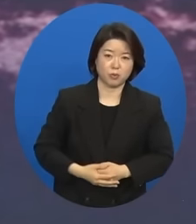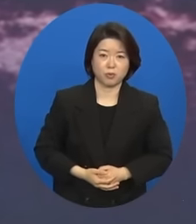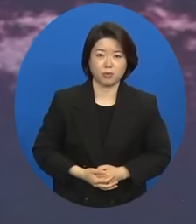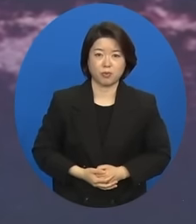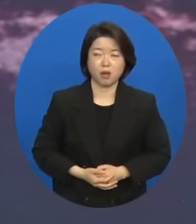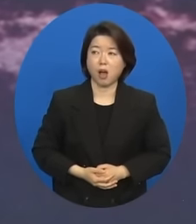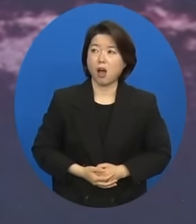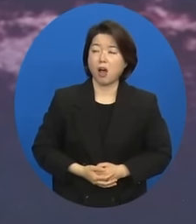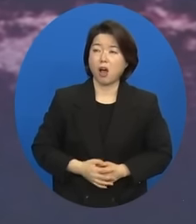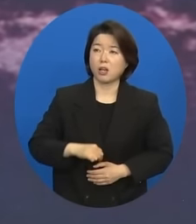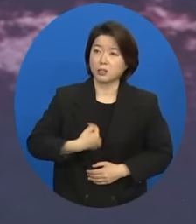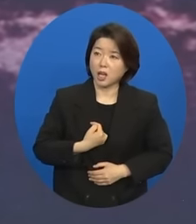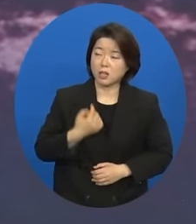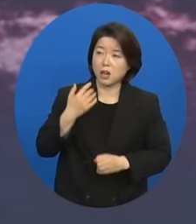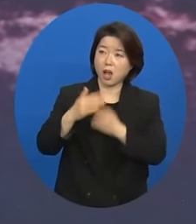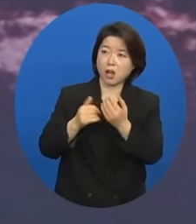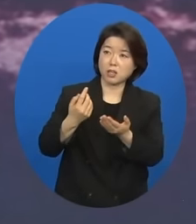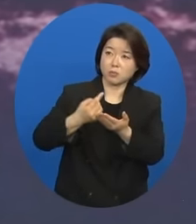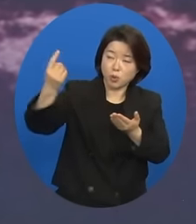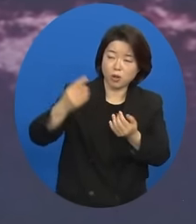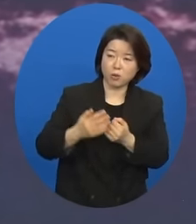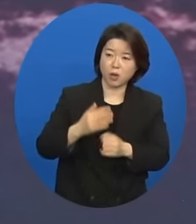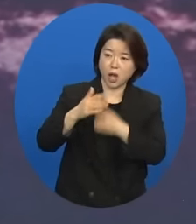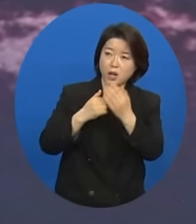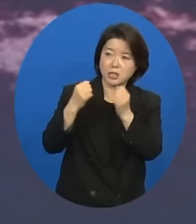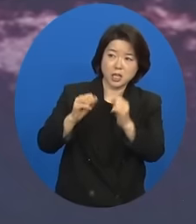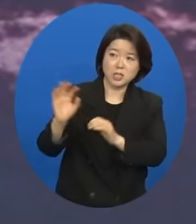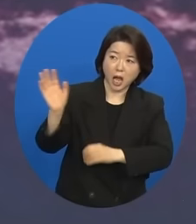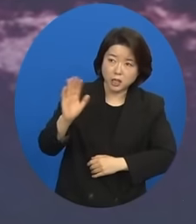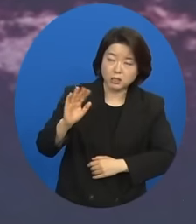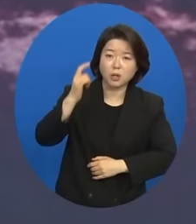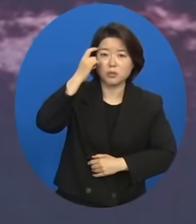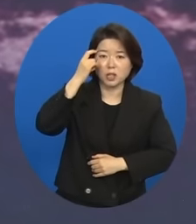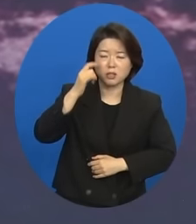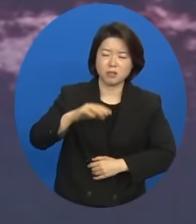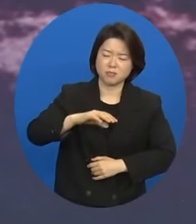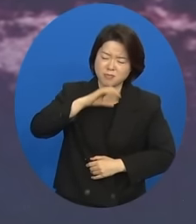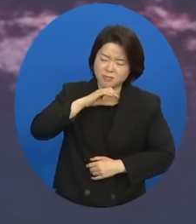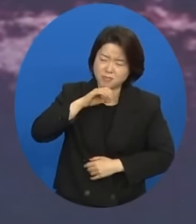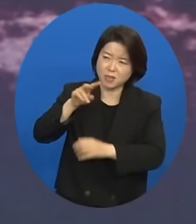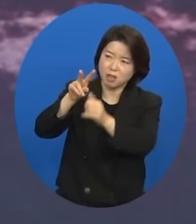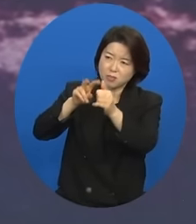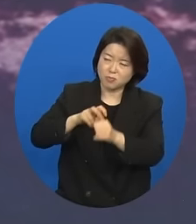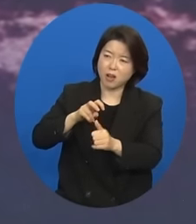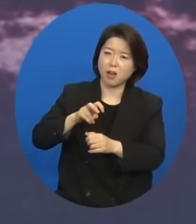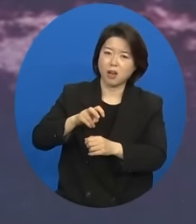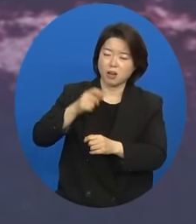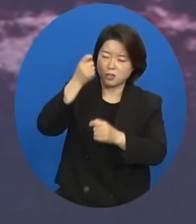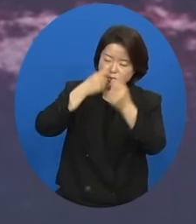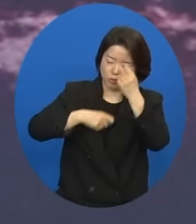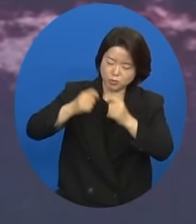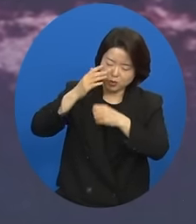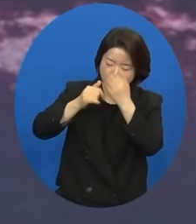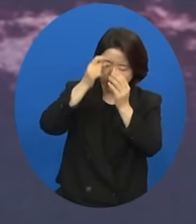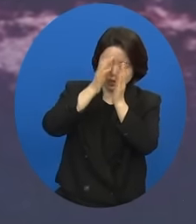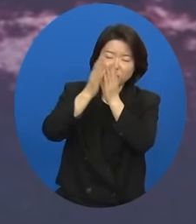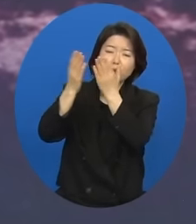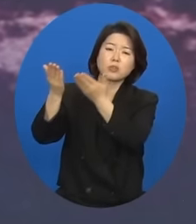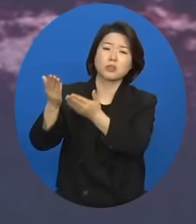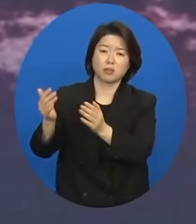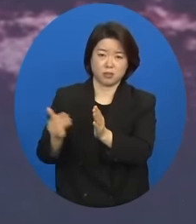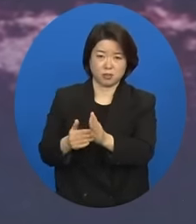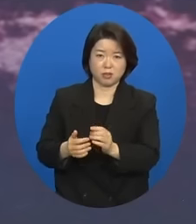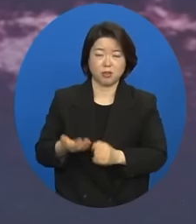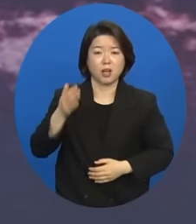자기는 하나님이 떠난 줄 알고 하나님 없는 줄 알았고 그렇게 원망과 눈물로 하나님께 나아가 근데